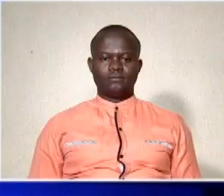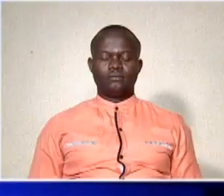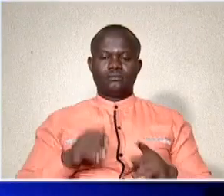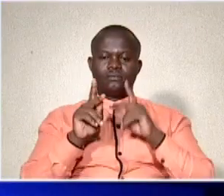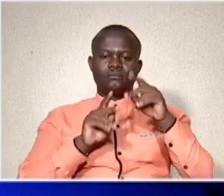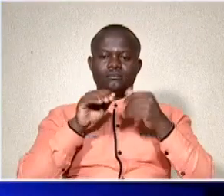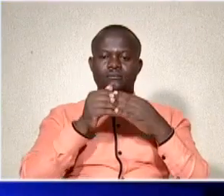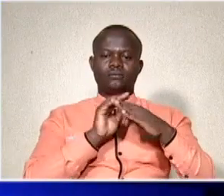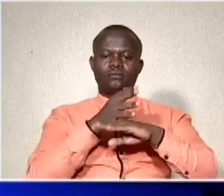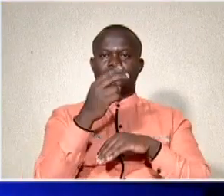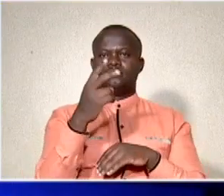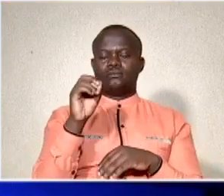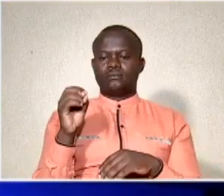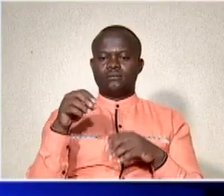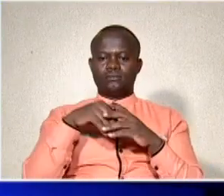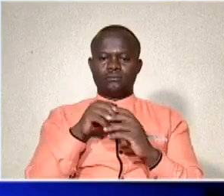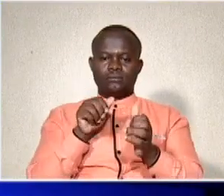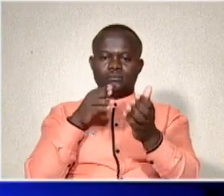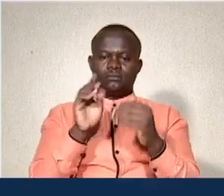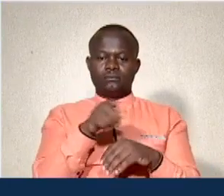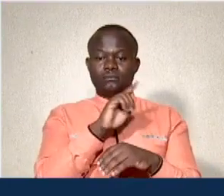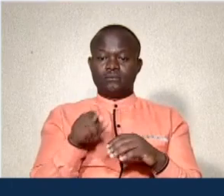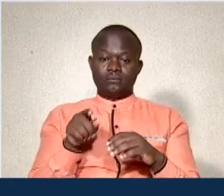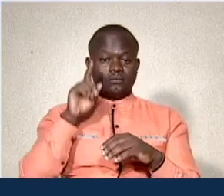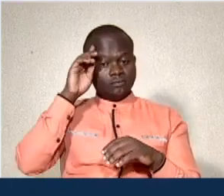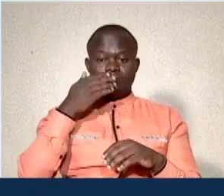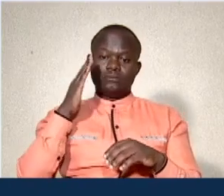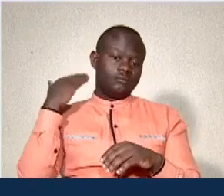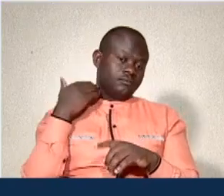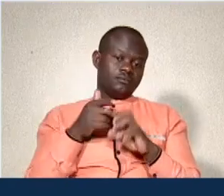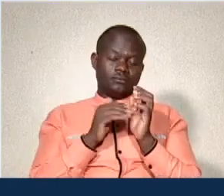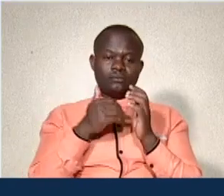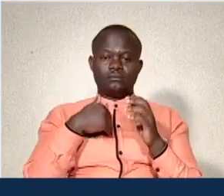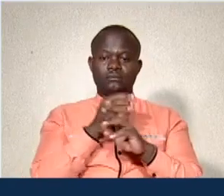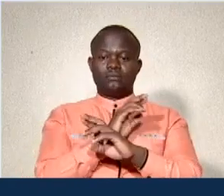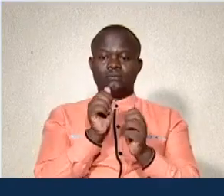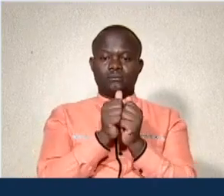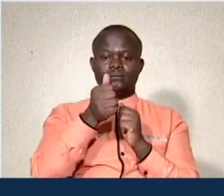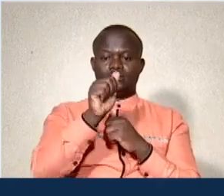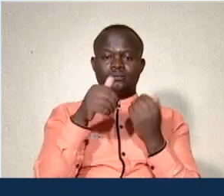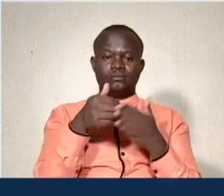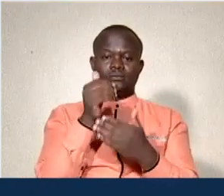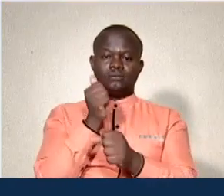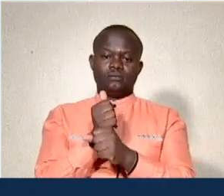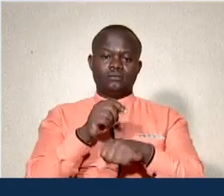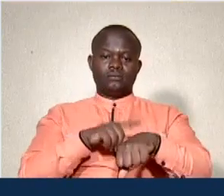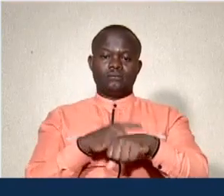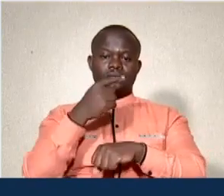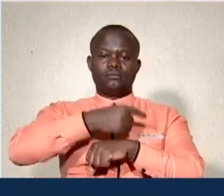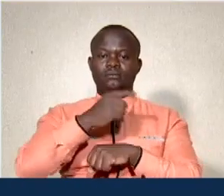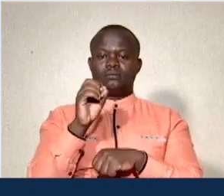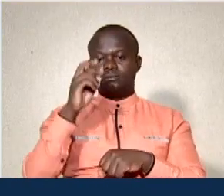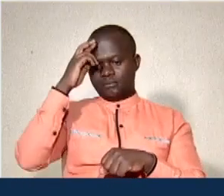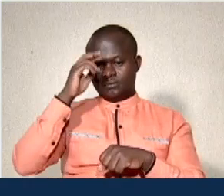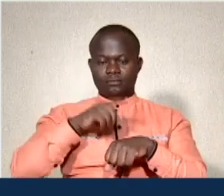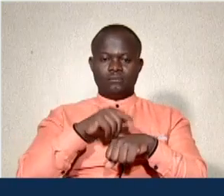Abaturage basaga 200 bakurikiranyweho ibyaha by'ingengabitekerezo ya Jenoside ndetse n'ibifitanye isano nayo bakoze mu gihe cy'iminsi ijana yo kwibuka